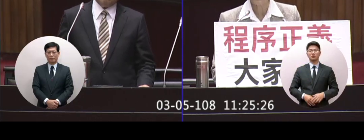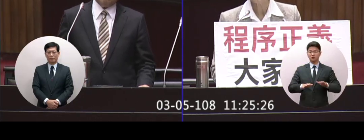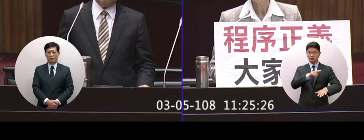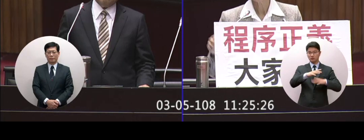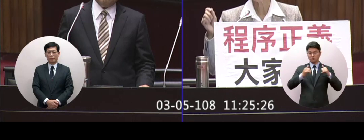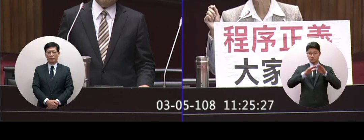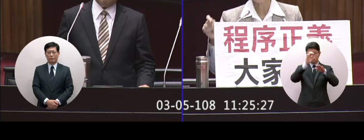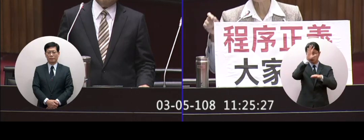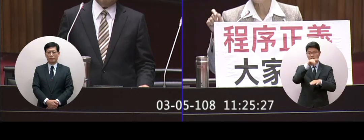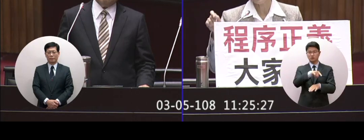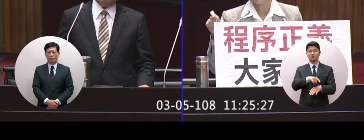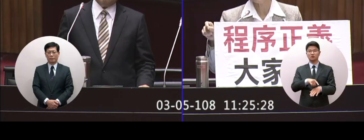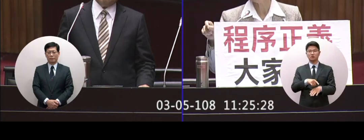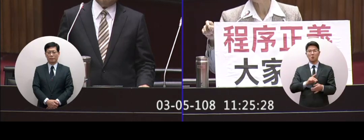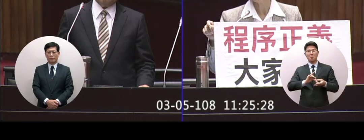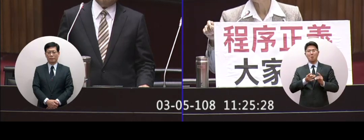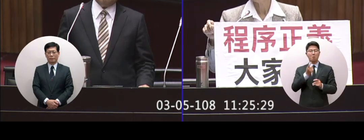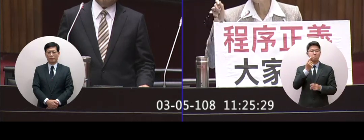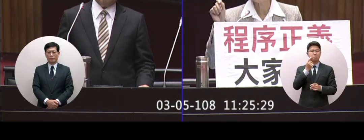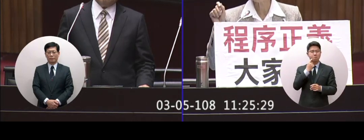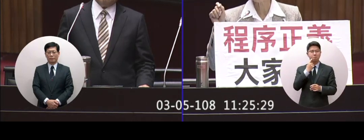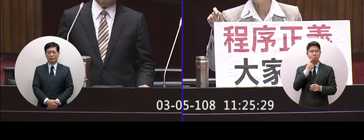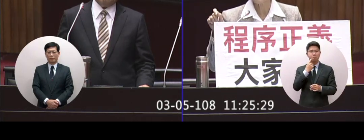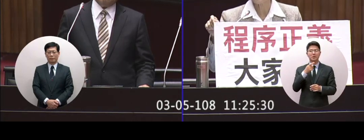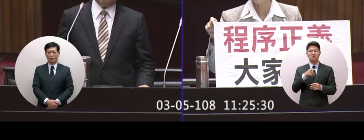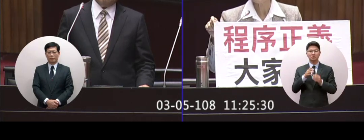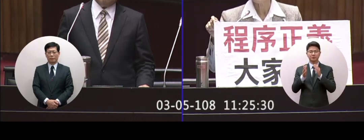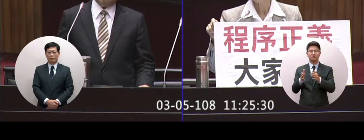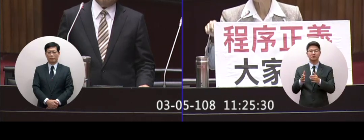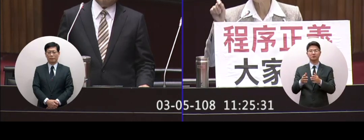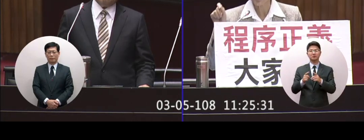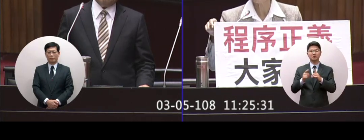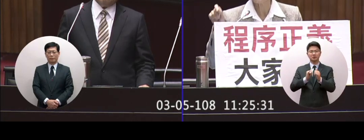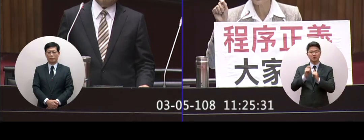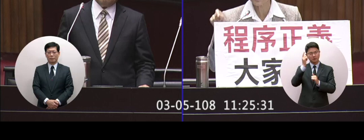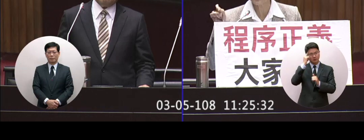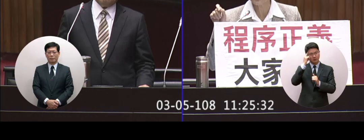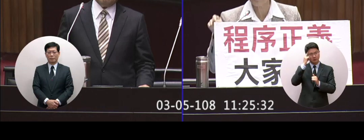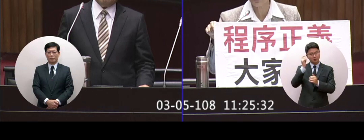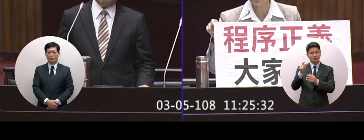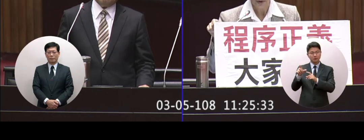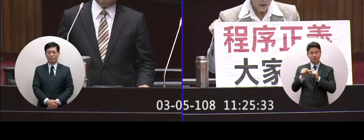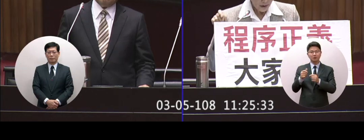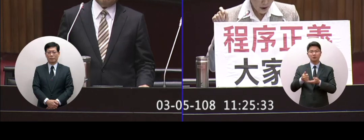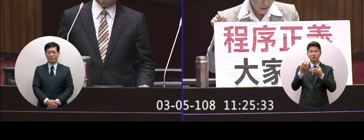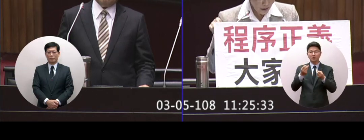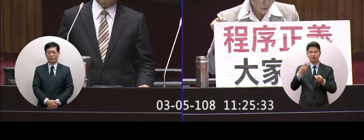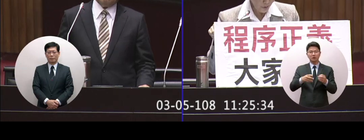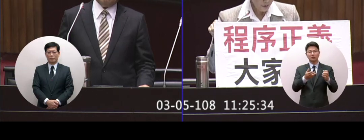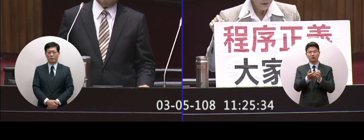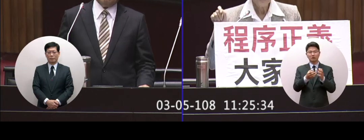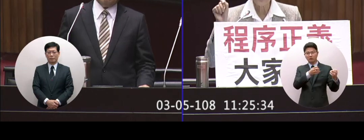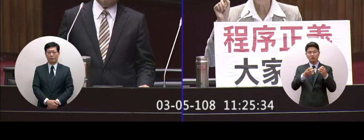民进党在打假球，严重的打假球，连讨论的机会都没有，甚